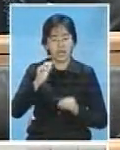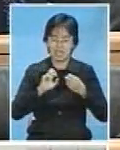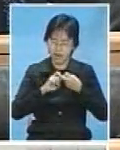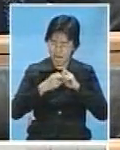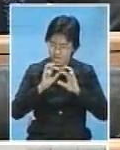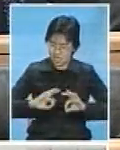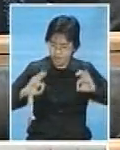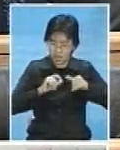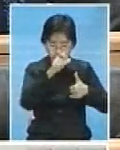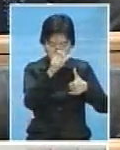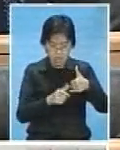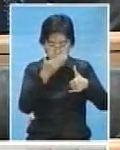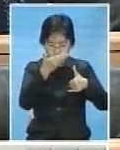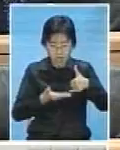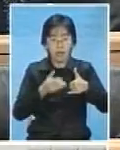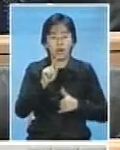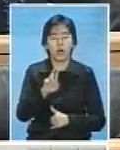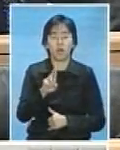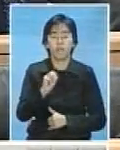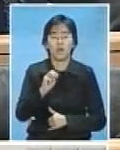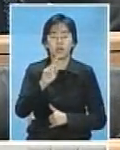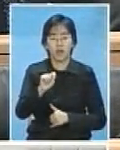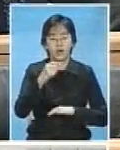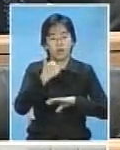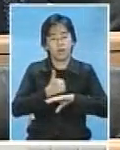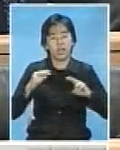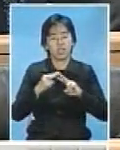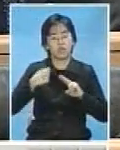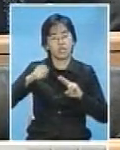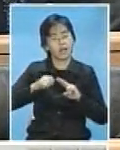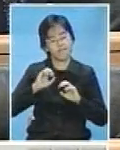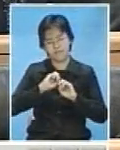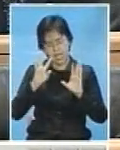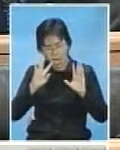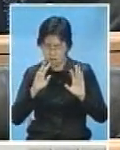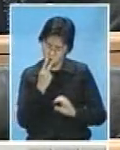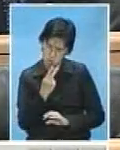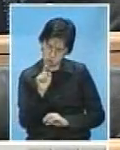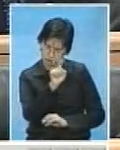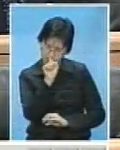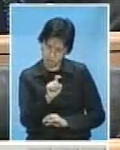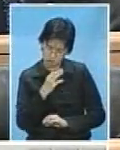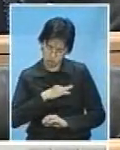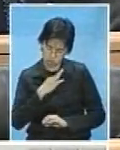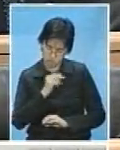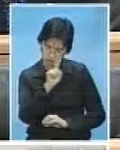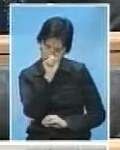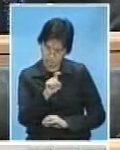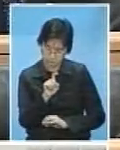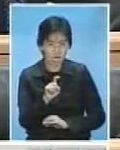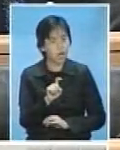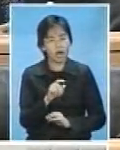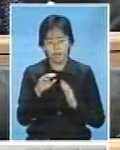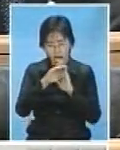กรรมของรัฐมนตรีที่ไม่โปร่งใสพี่มีพิรุธและก็ไม่ไปกระทบกระเทือนถึ